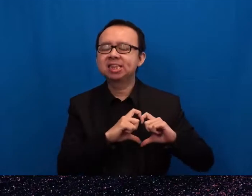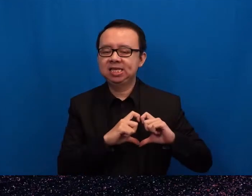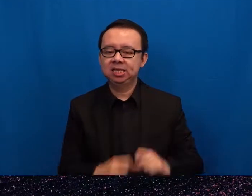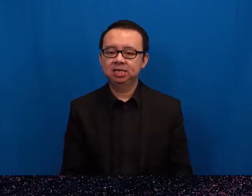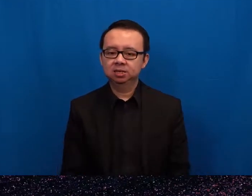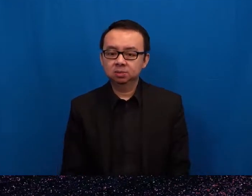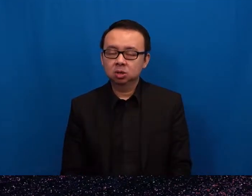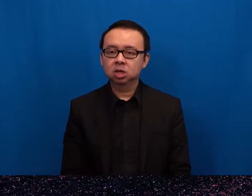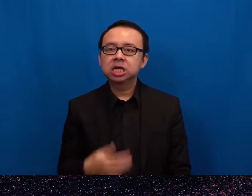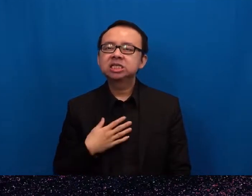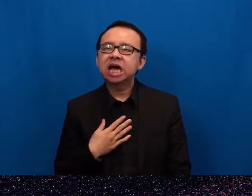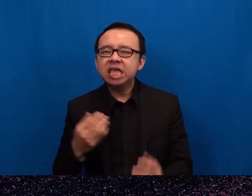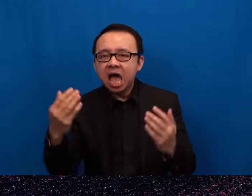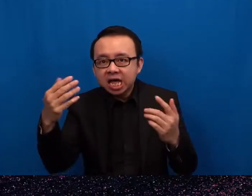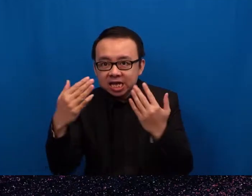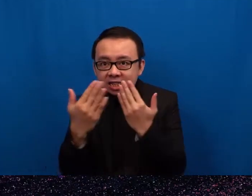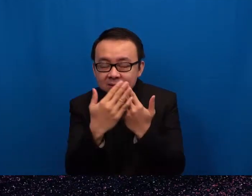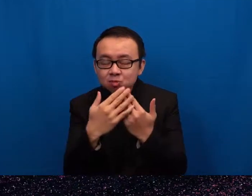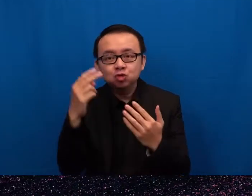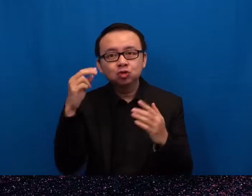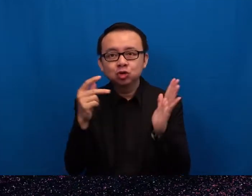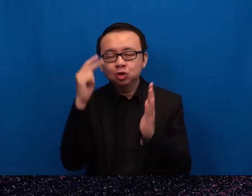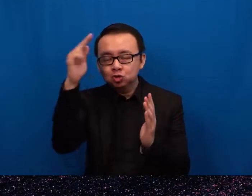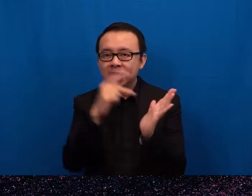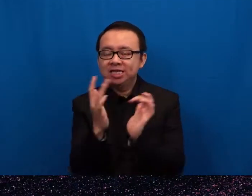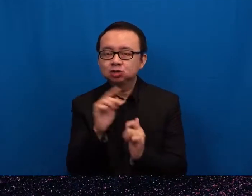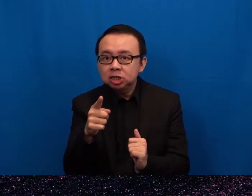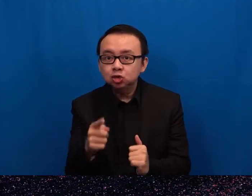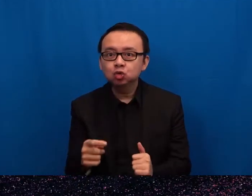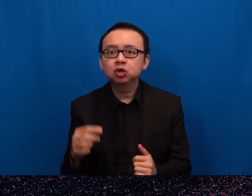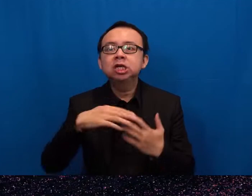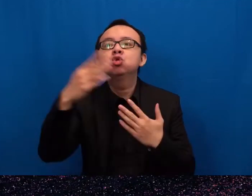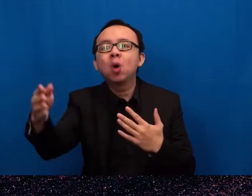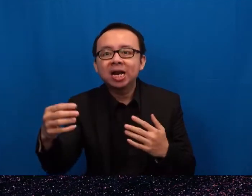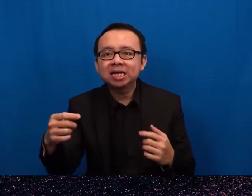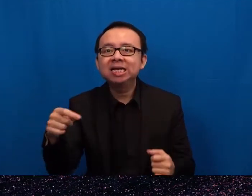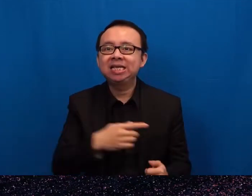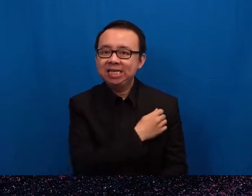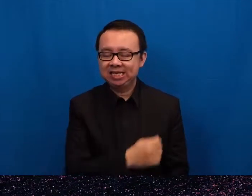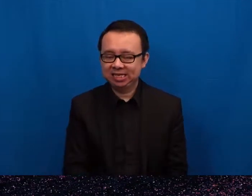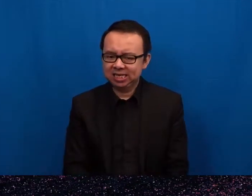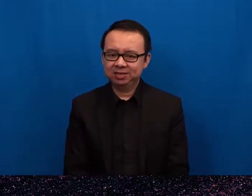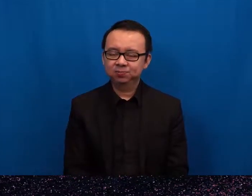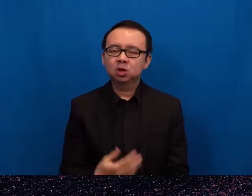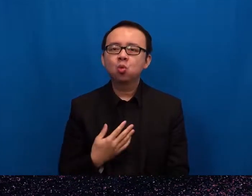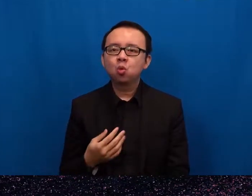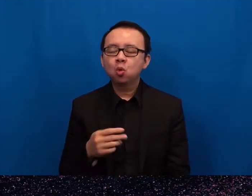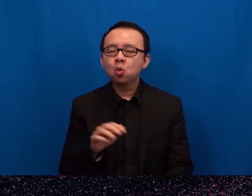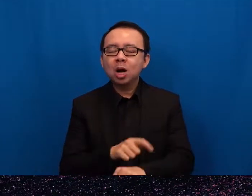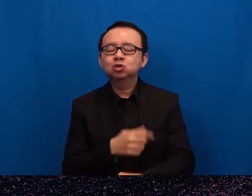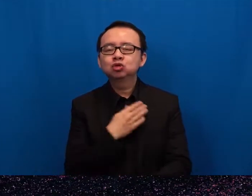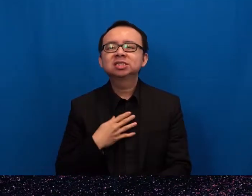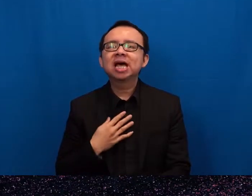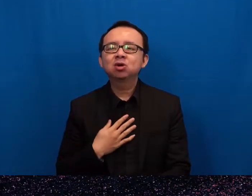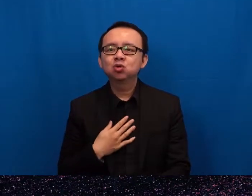ketemu Tuhan Yesus itu di luar negeri. Waktu saya sekolah di Kanada. Baru hampir lulus SMA. Di situ saya melihat terang Tuhan